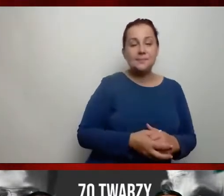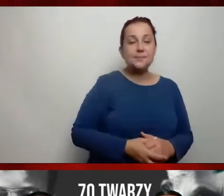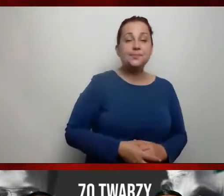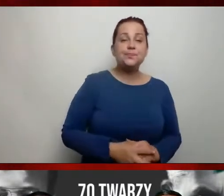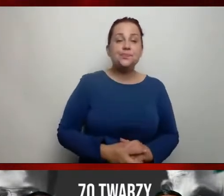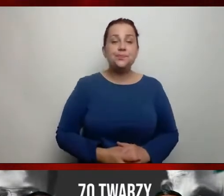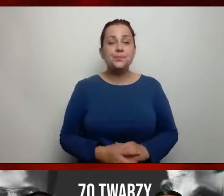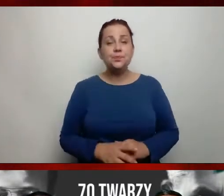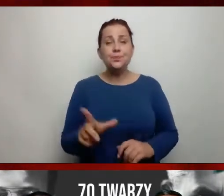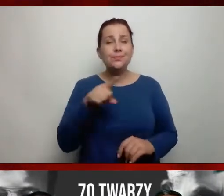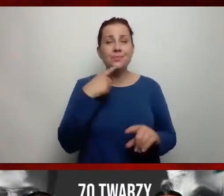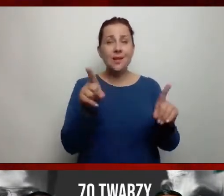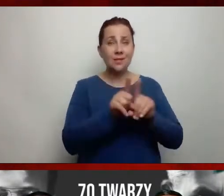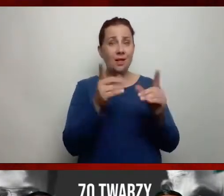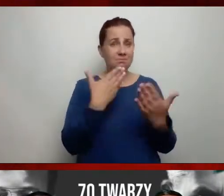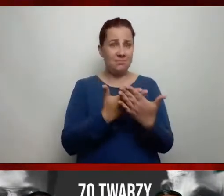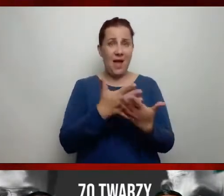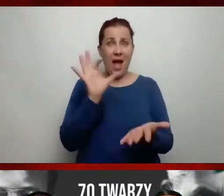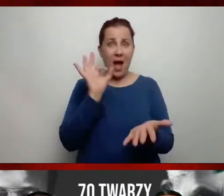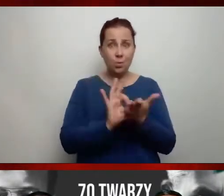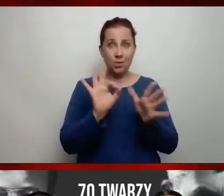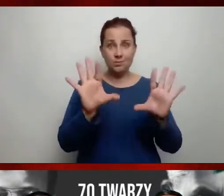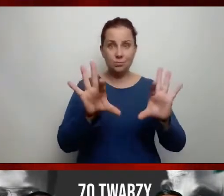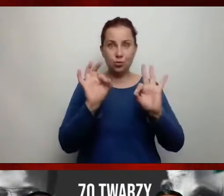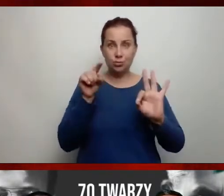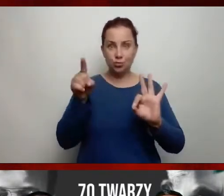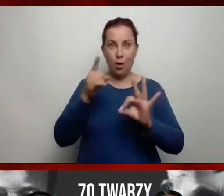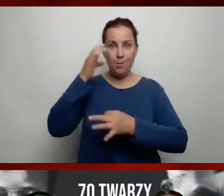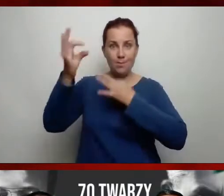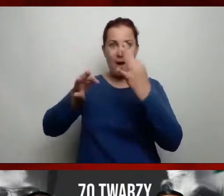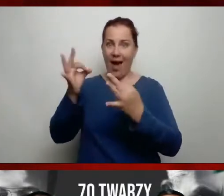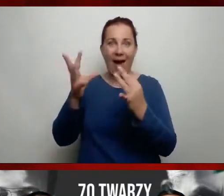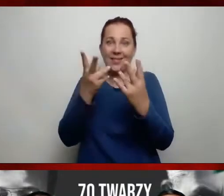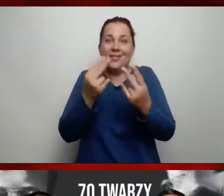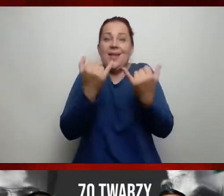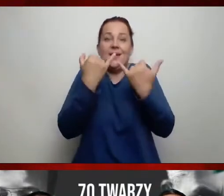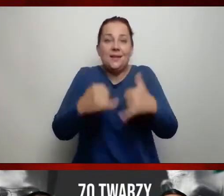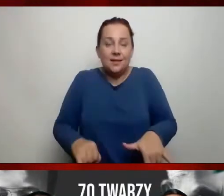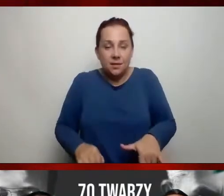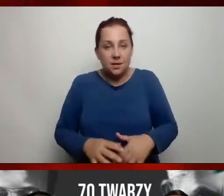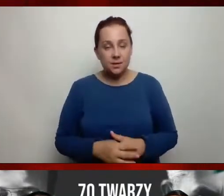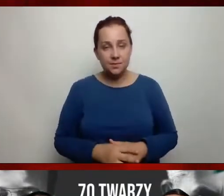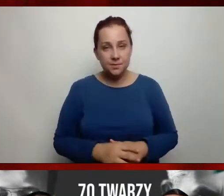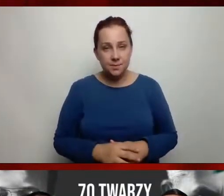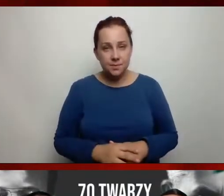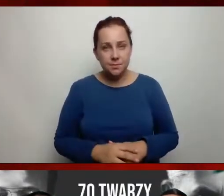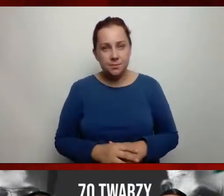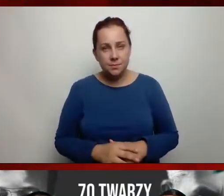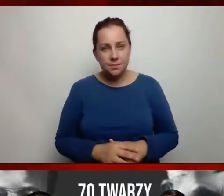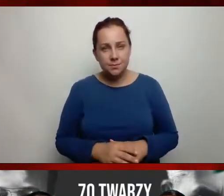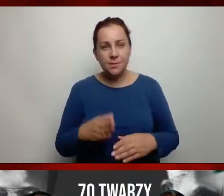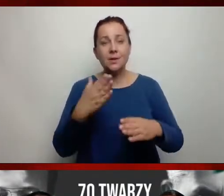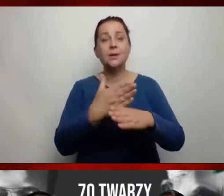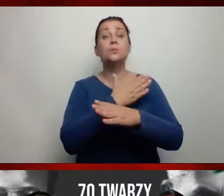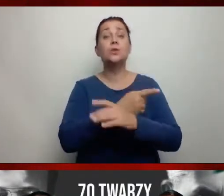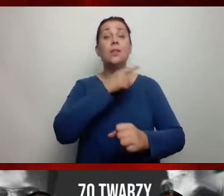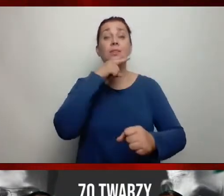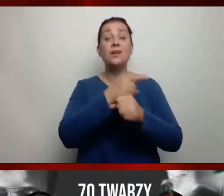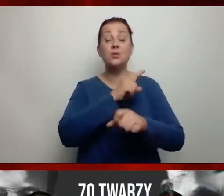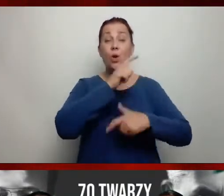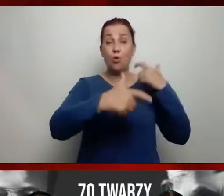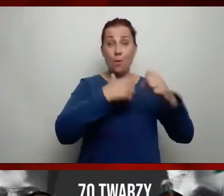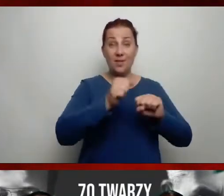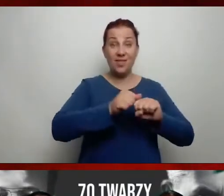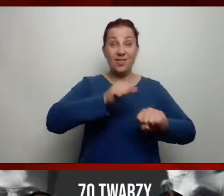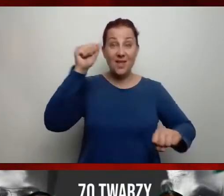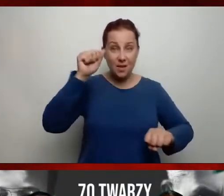Powiem też, dlaczego ja wybrałem ten utwór, a nie inny, bo po prostu jak przed decyzją do tworzenia dyplomu, to wiedziałem,